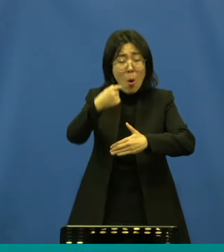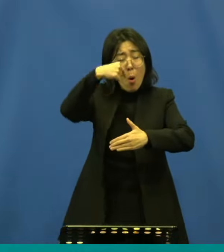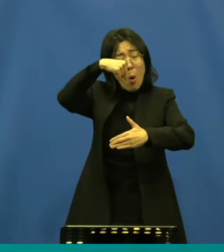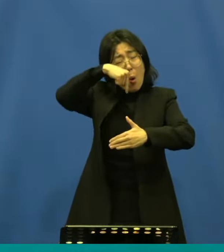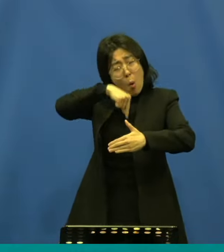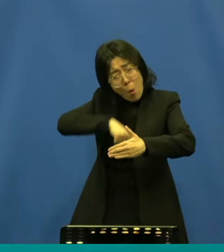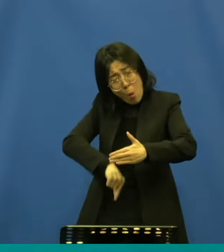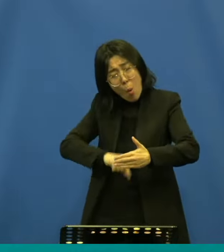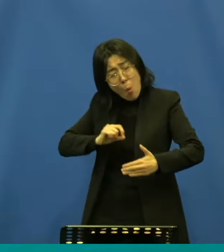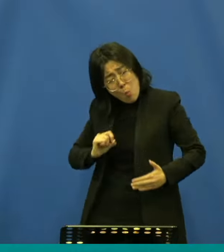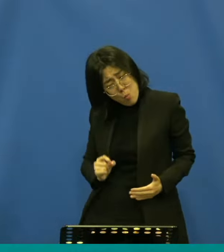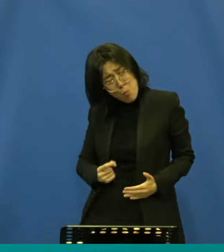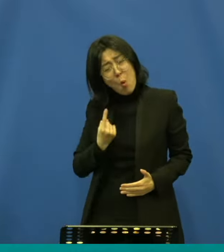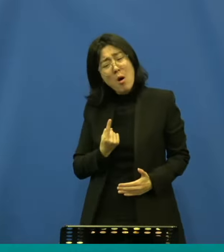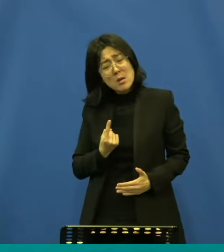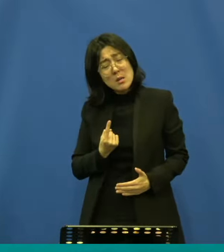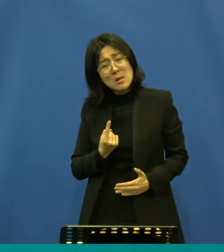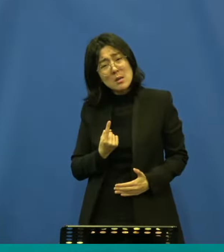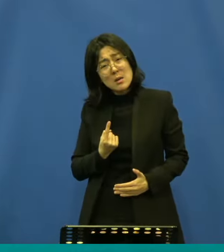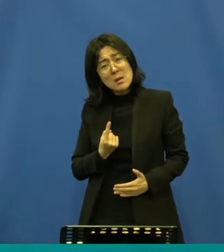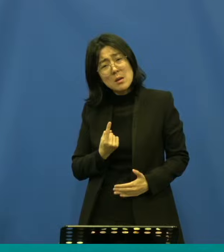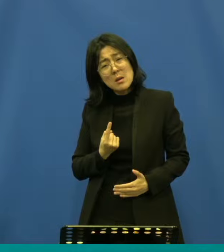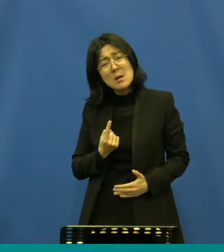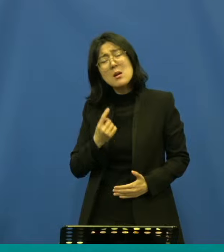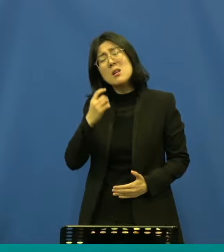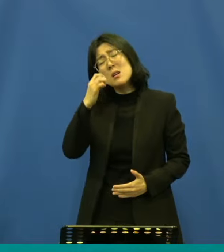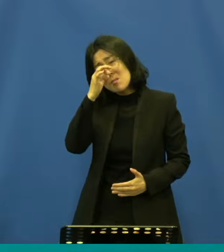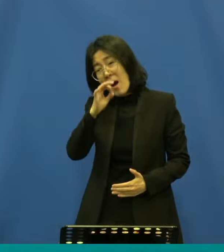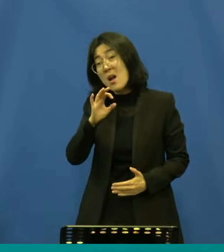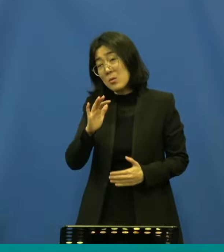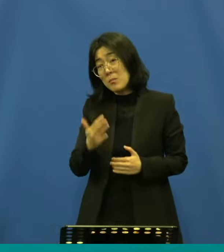뿌리를 알아내는 게 이게 매우 중요합니다.